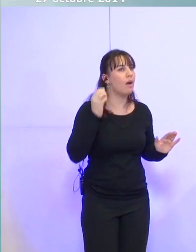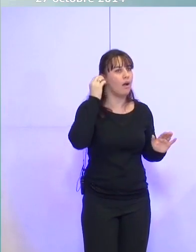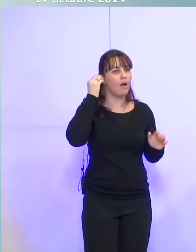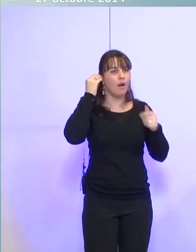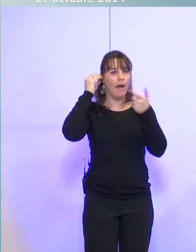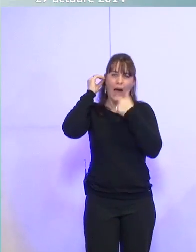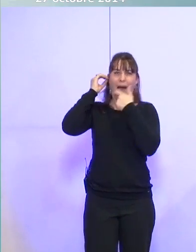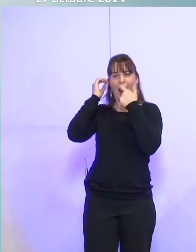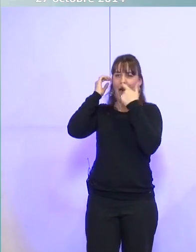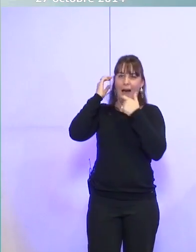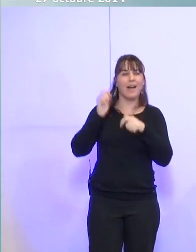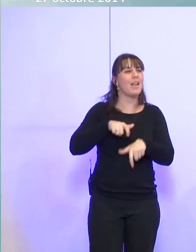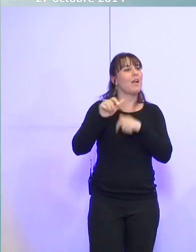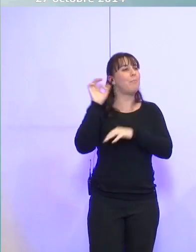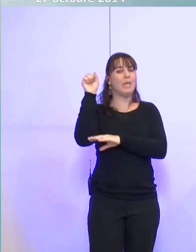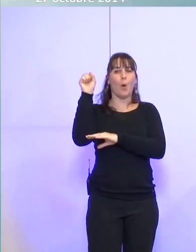éducateurs communistes